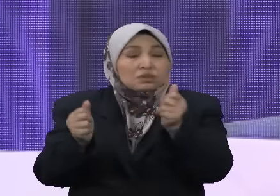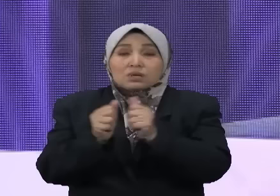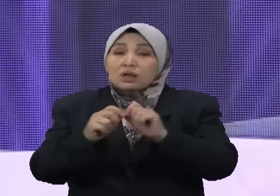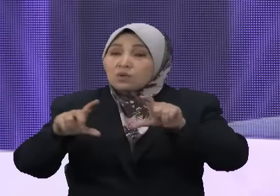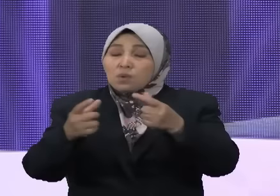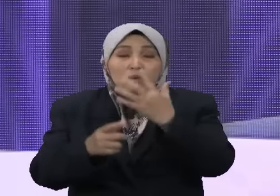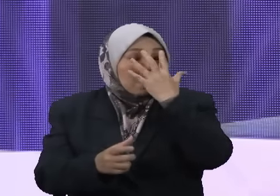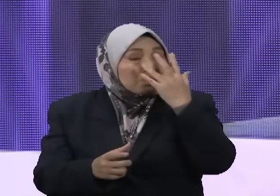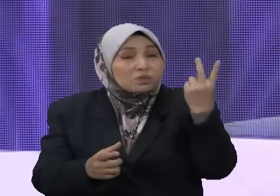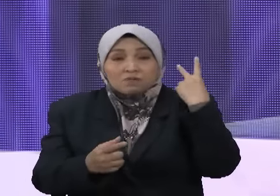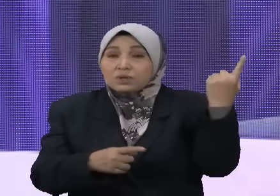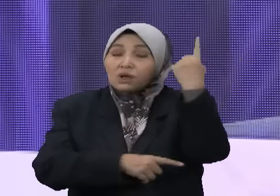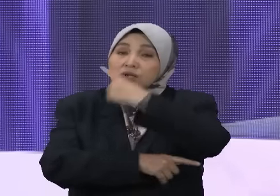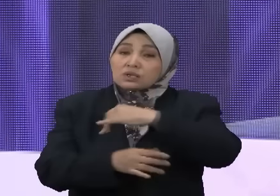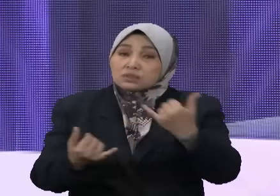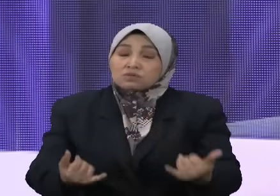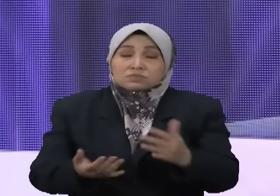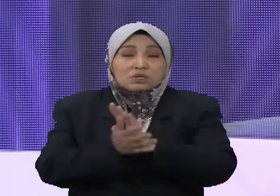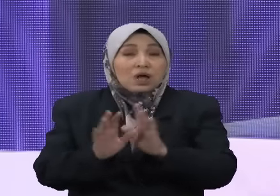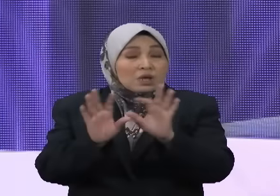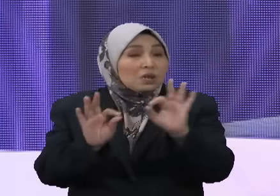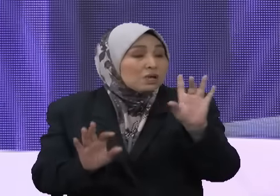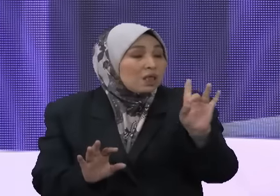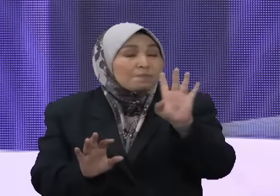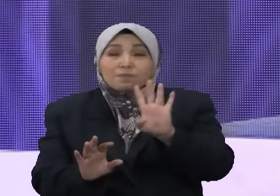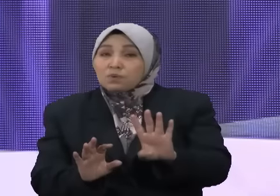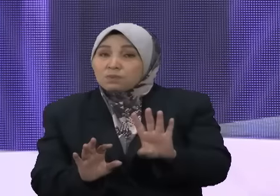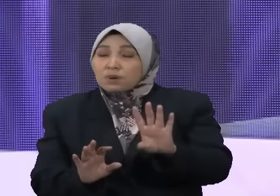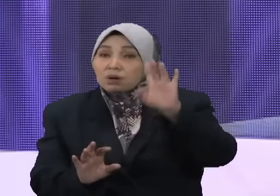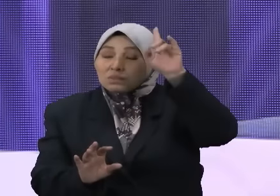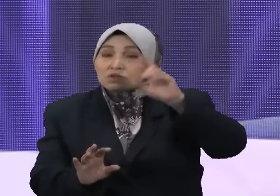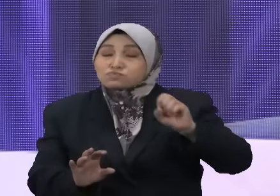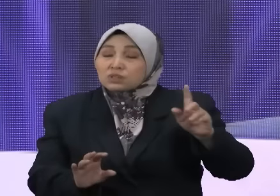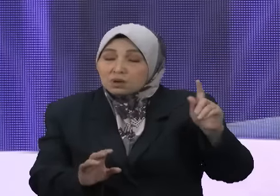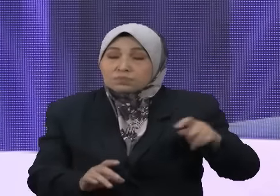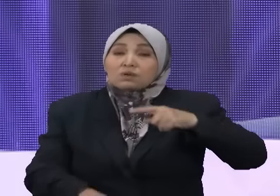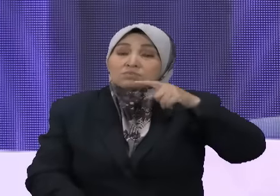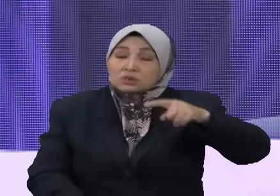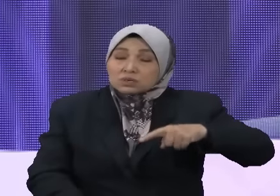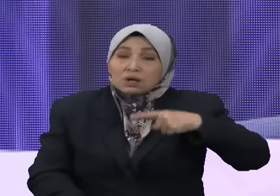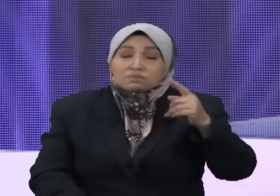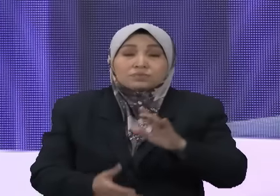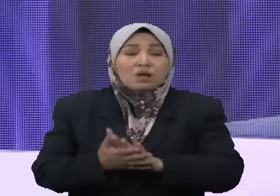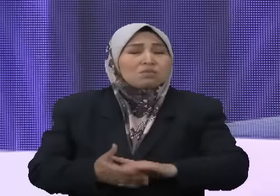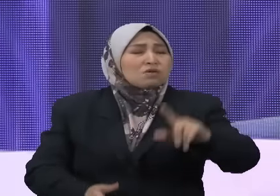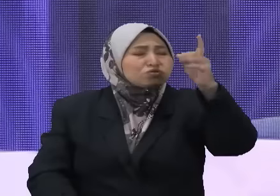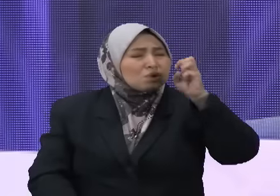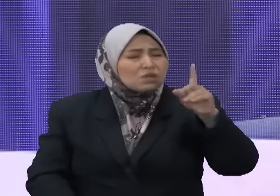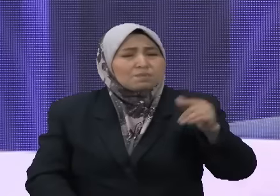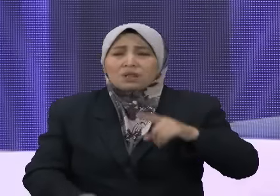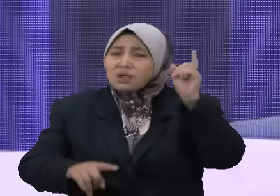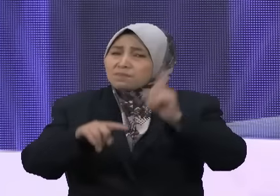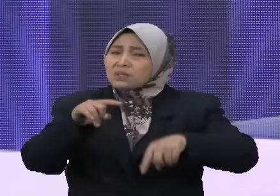golongan munafik pada hari ini maka pada ayat yang ke-84 Allah Subhanahu waala menyebut w mata abada Allah Subhanahu waala